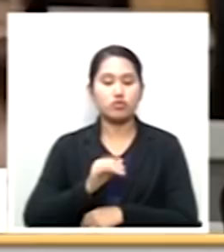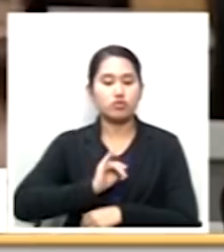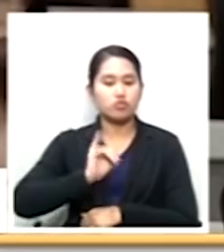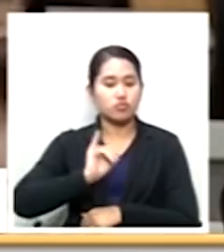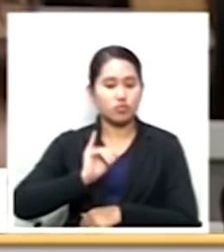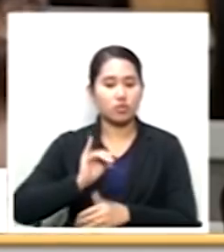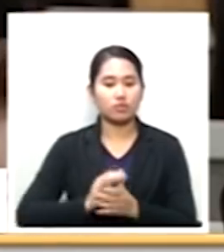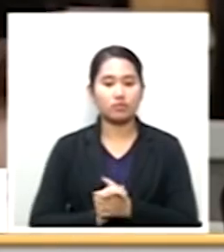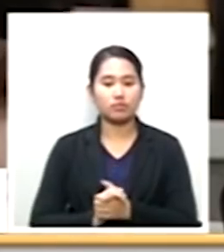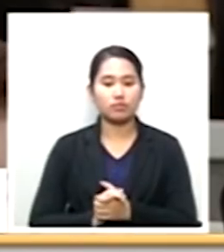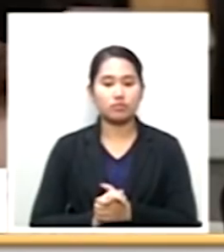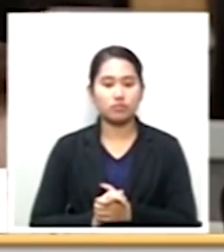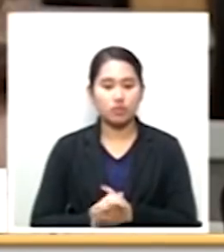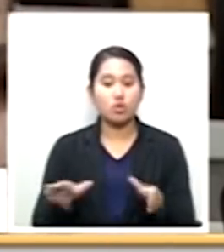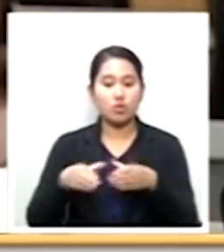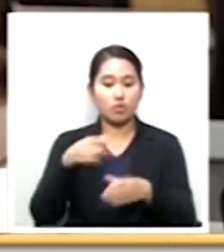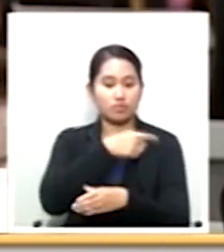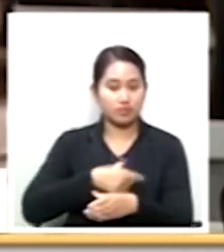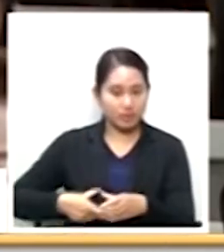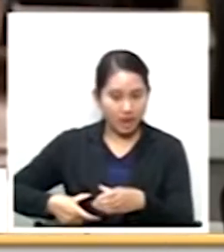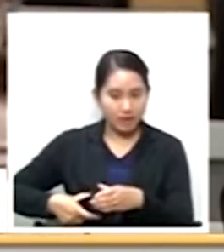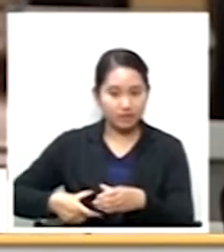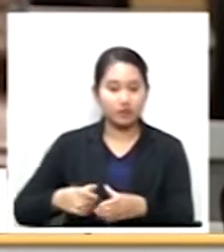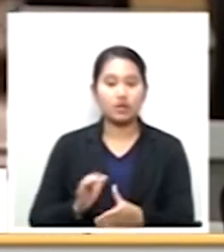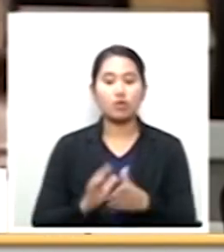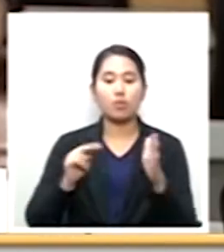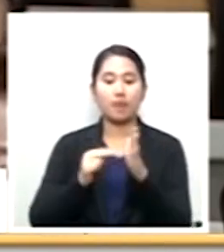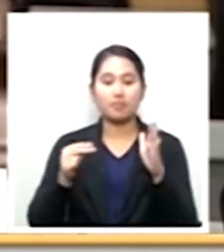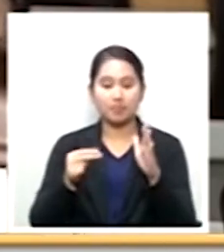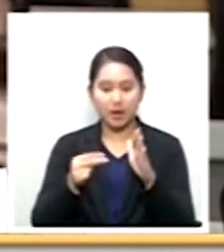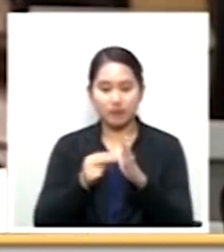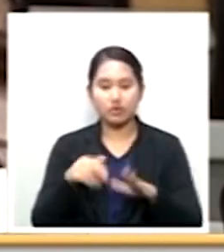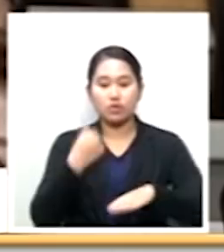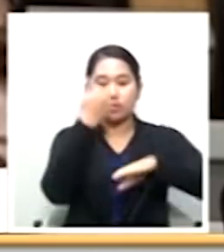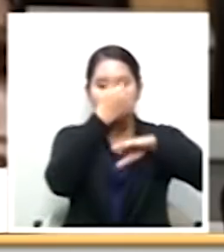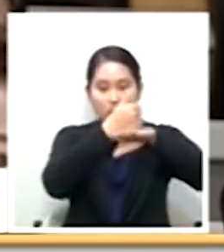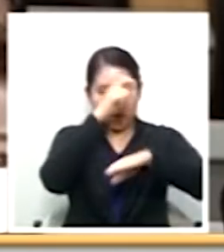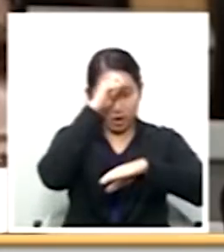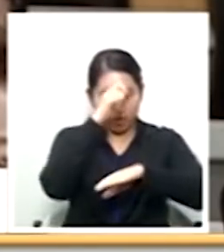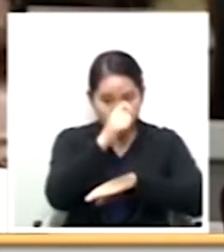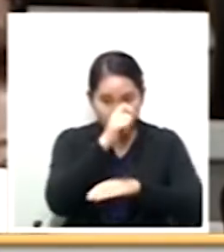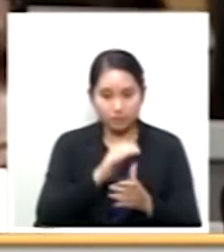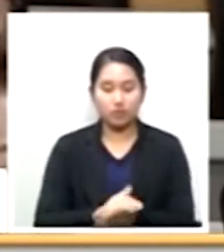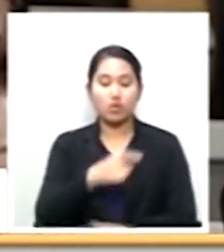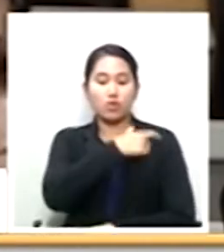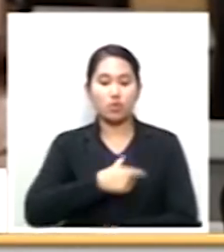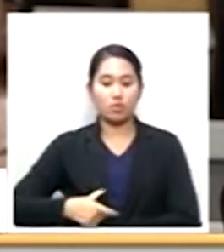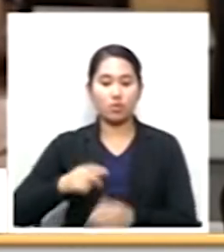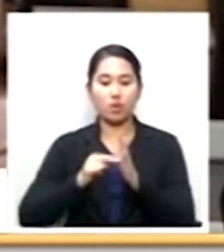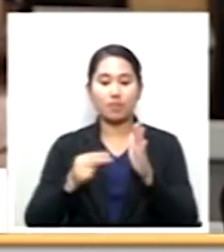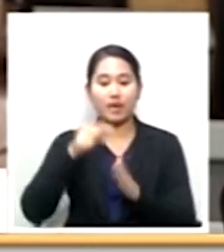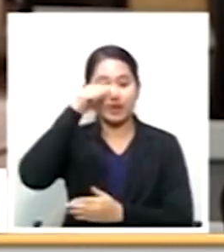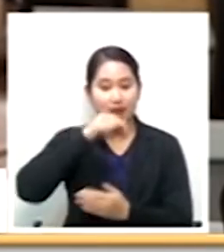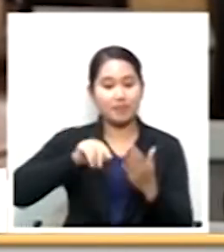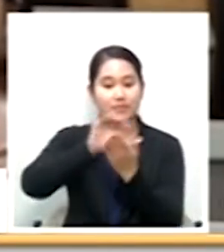องค์พระมหากษัตริย์สถาบันพระมหากษัตริย์เป็นสถาบันหลักสำคัญของชาติ พระมหากษัตริย์เป็นประมุขของราชอาณาจักรประเทศไท